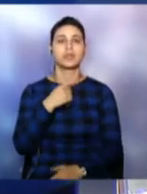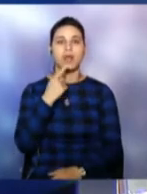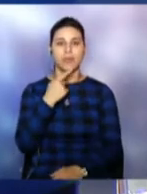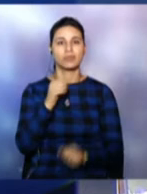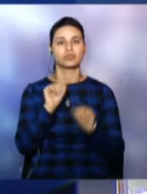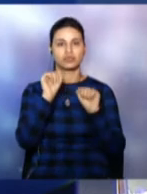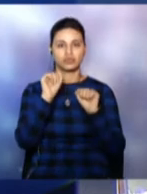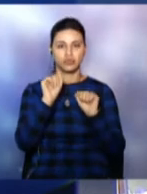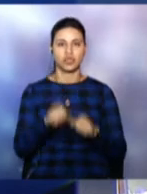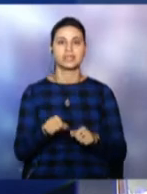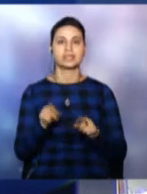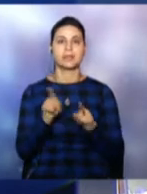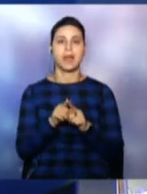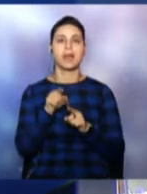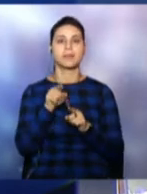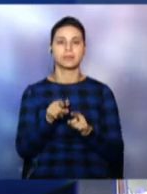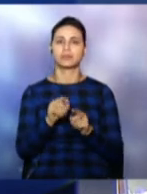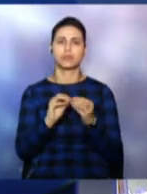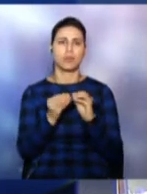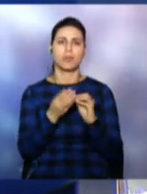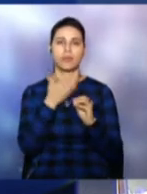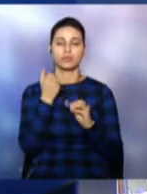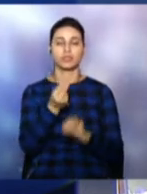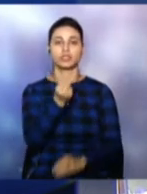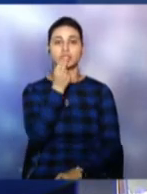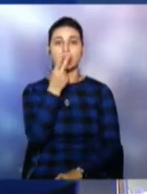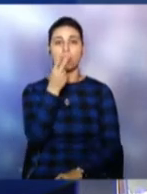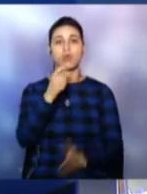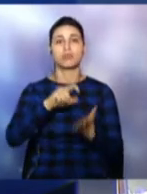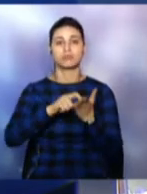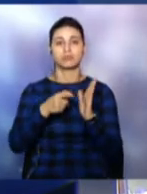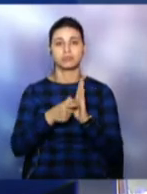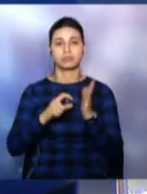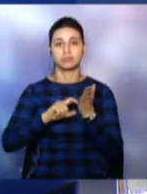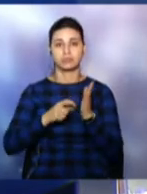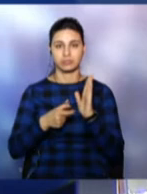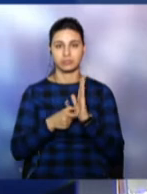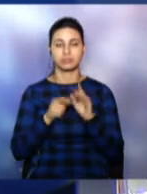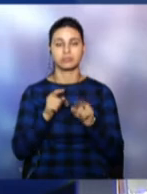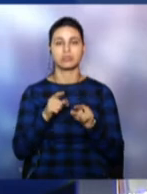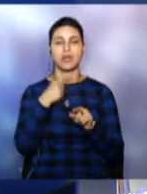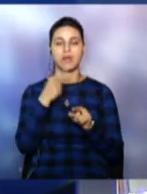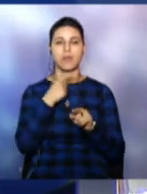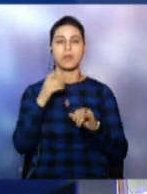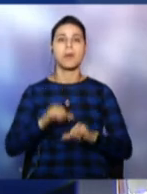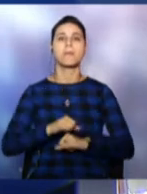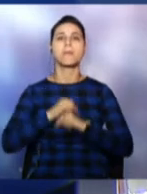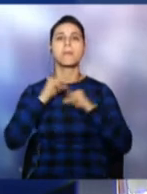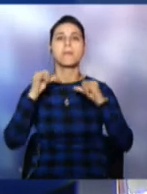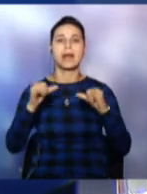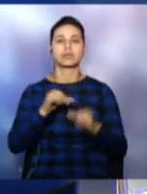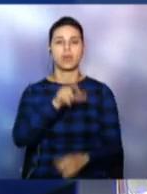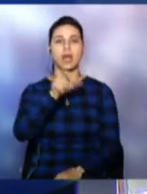უსაფრთხო დოზებზე, რომელიც შეიძლება იყოს უნივერსალური. ანუ ჩვენი ნებისმიერი რეკომენდაცია არის ფართო